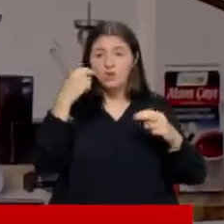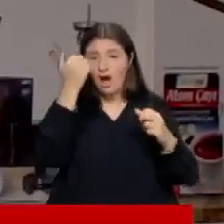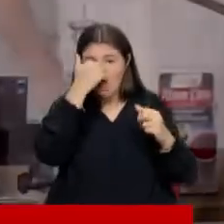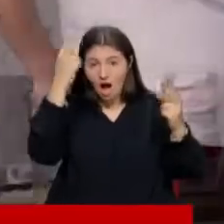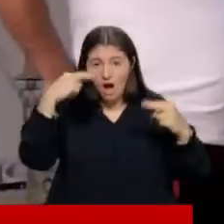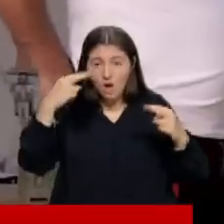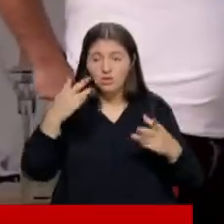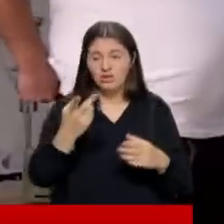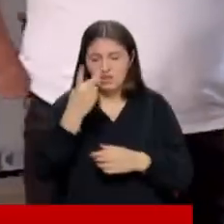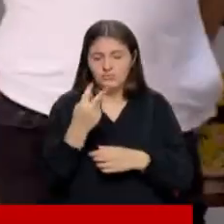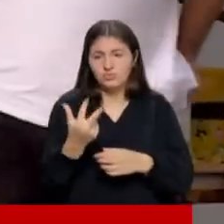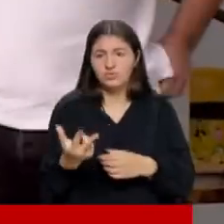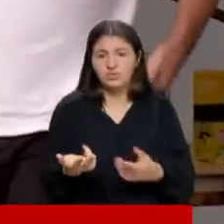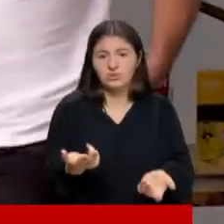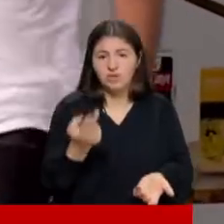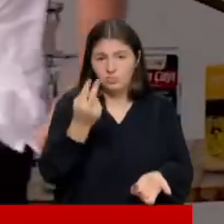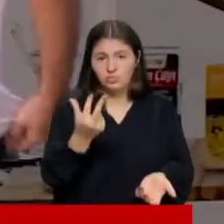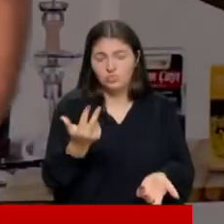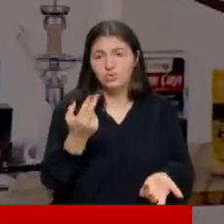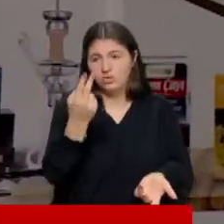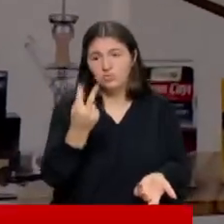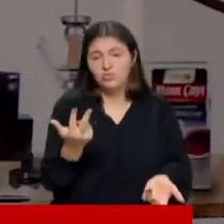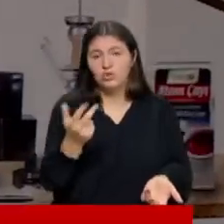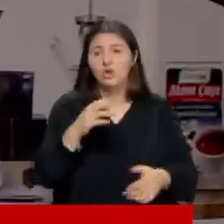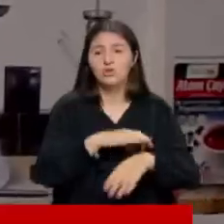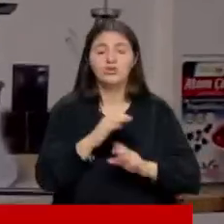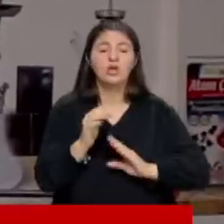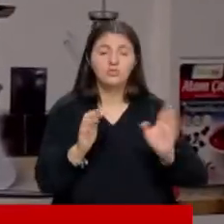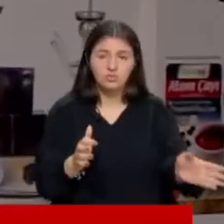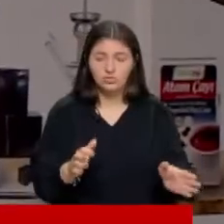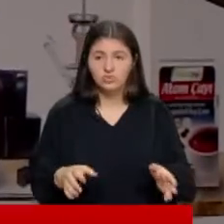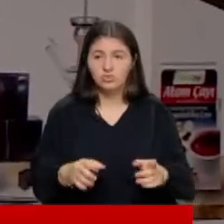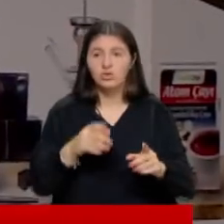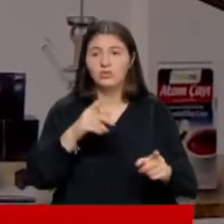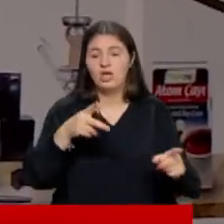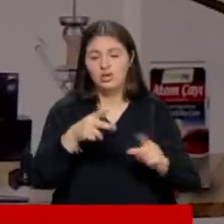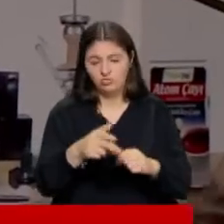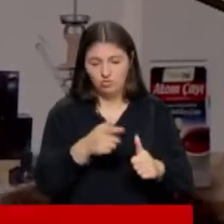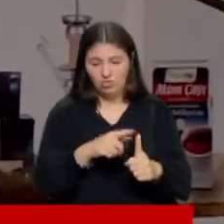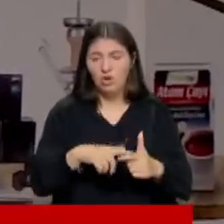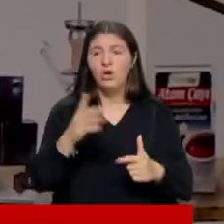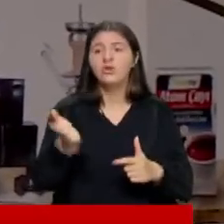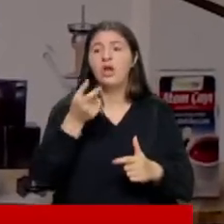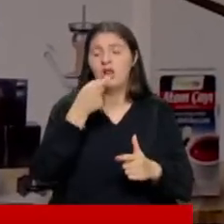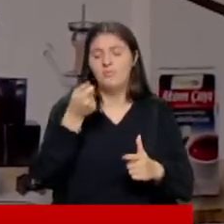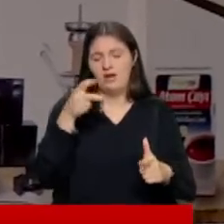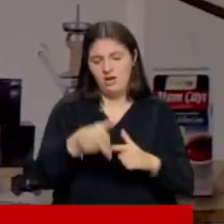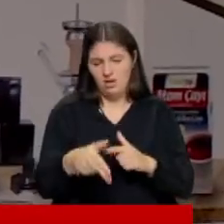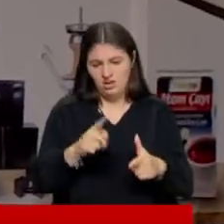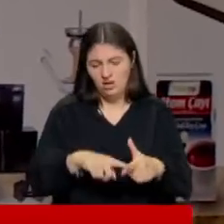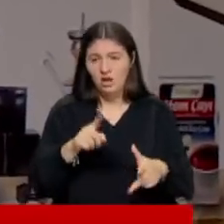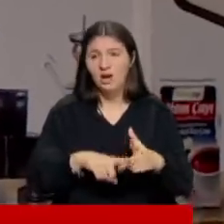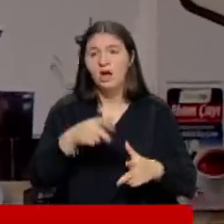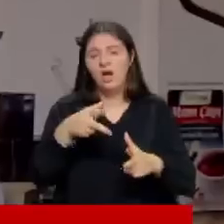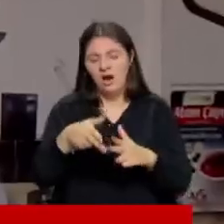kan ağlıyor yedi buçuk yedi buçuk doktora gidiyorsun ona kesiliyor Yok ilaç parası geziliyor